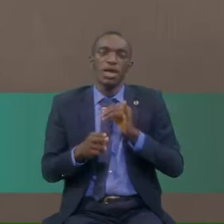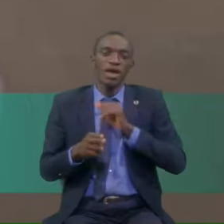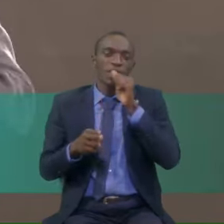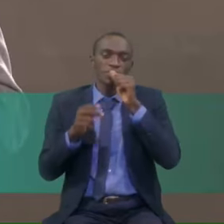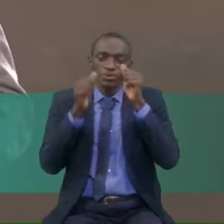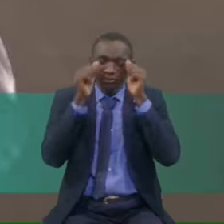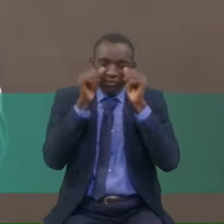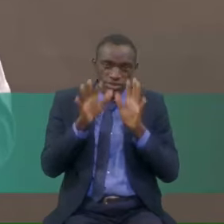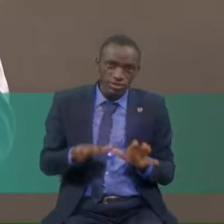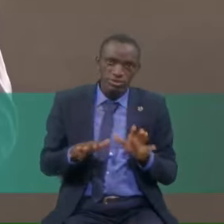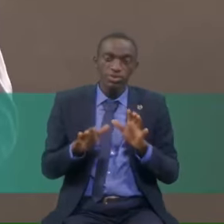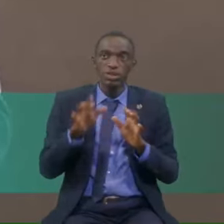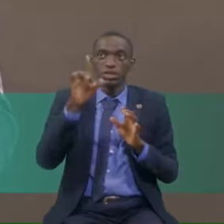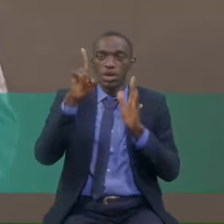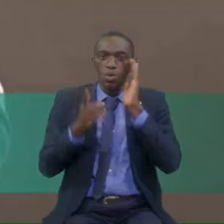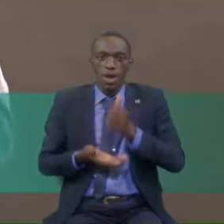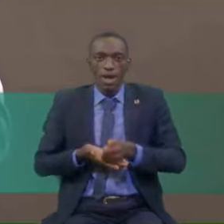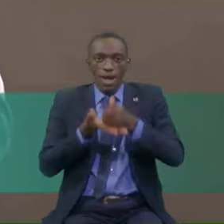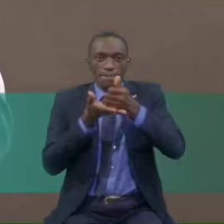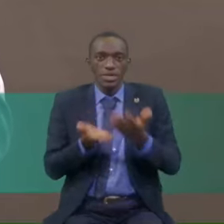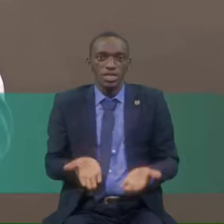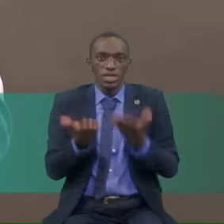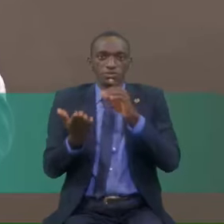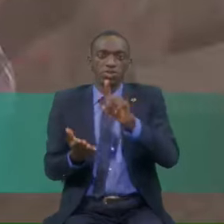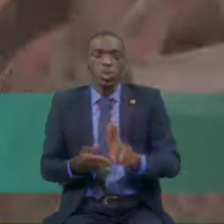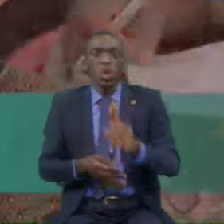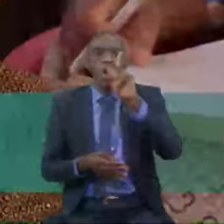Il va t'aider, t'élever.